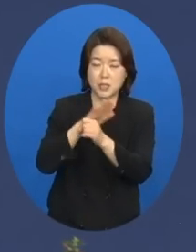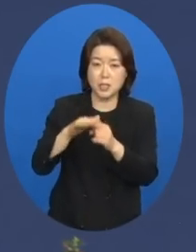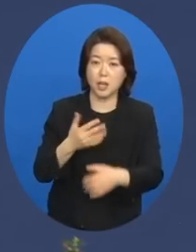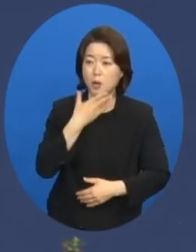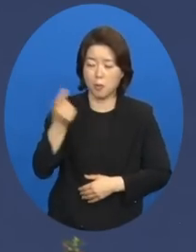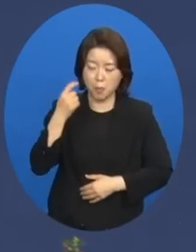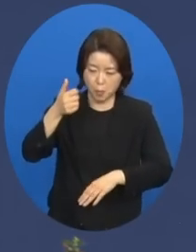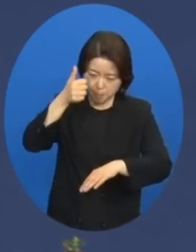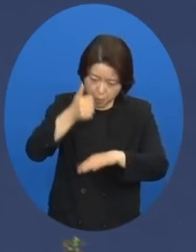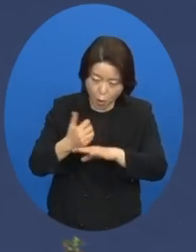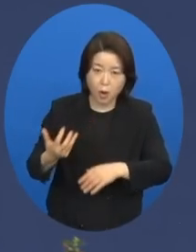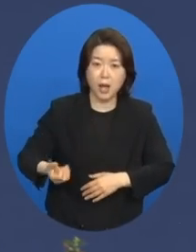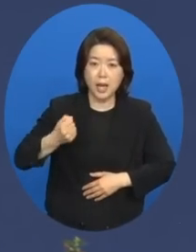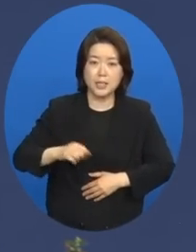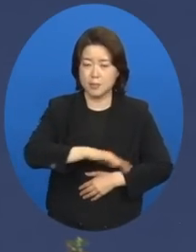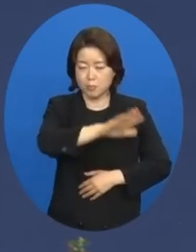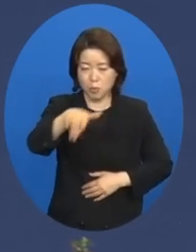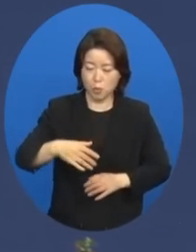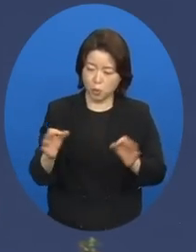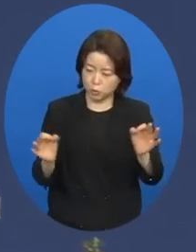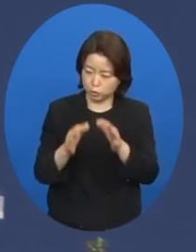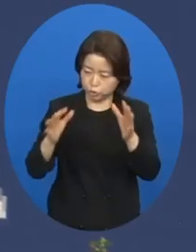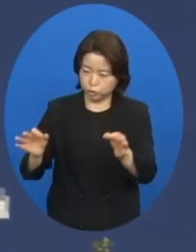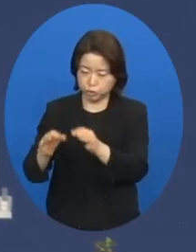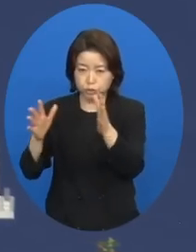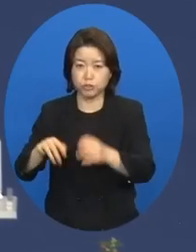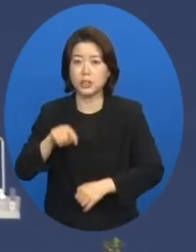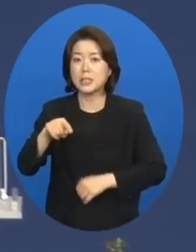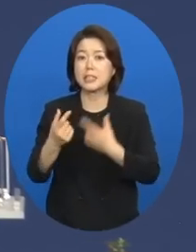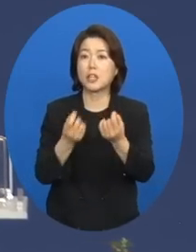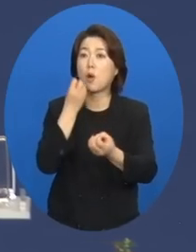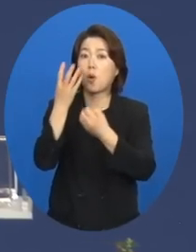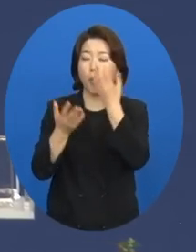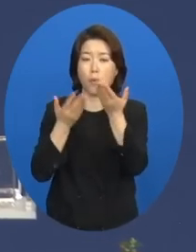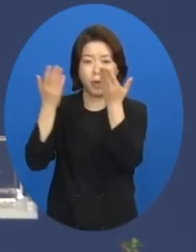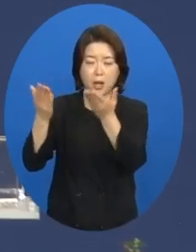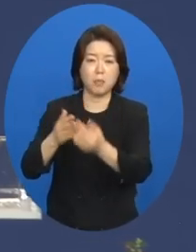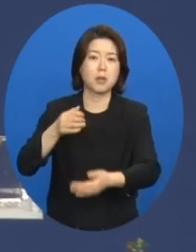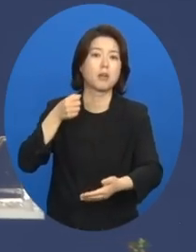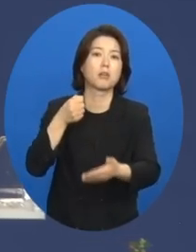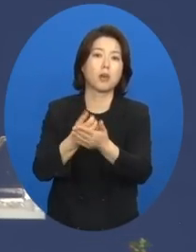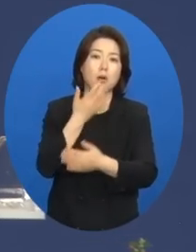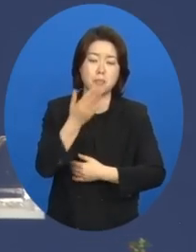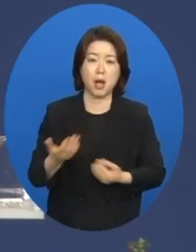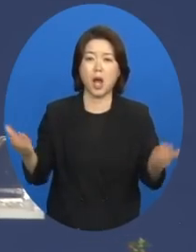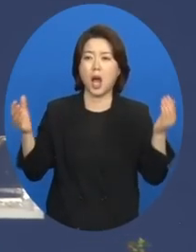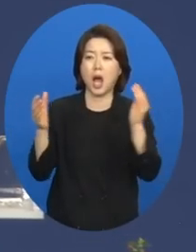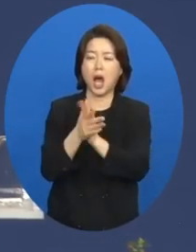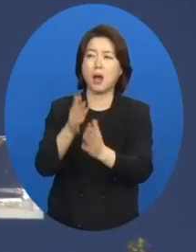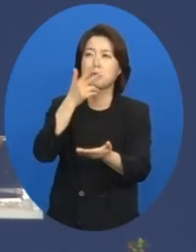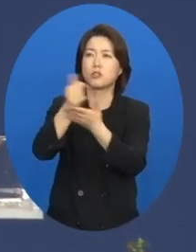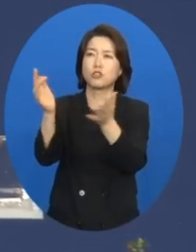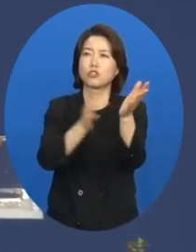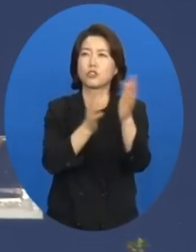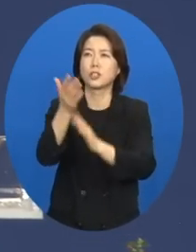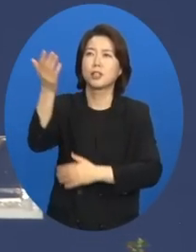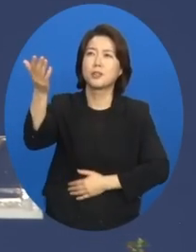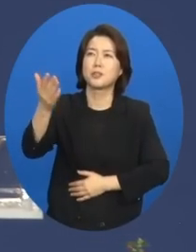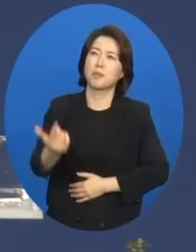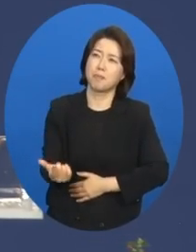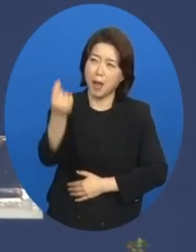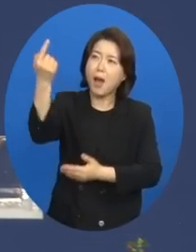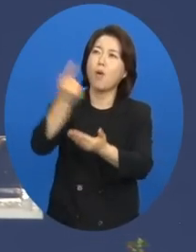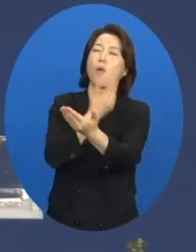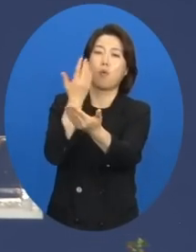난 사람들은 그 모든 순간에서 이런 고백을 하면 결론이 납니다. 아멘 주 예수여 어서